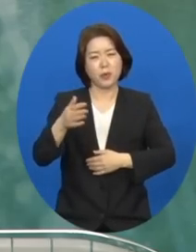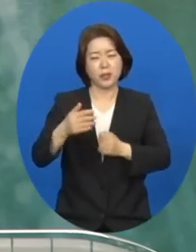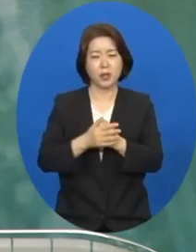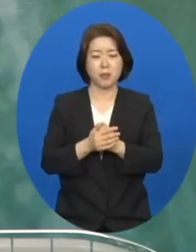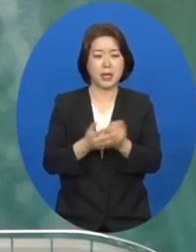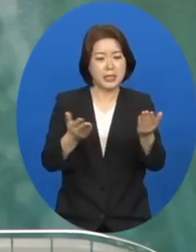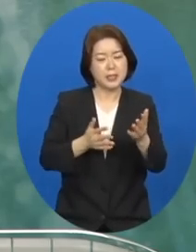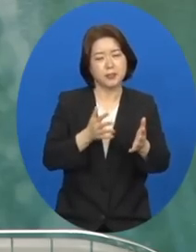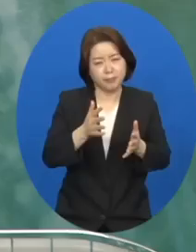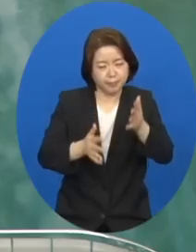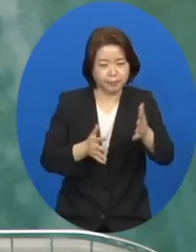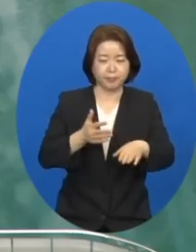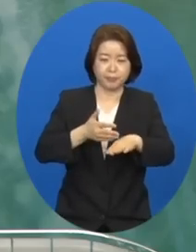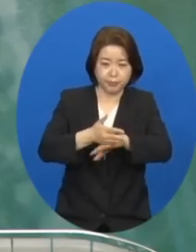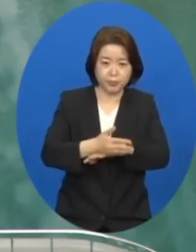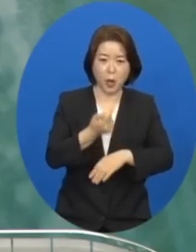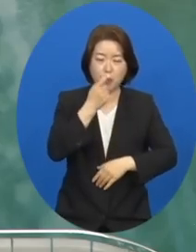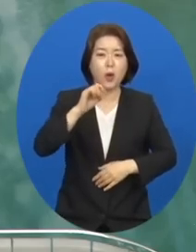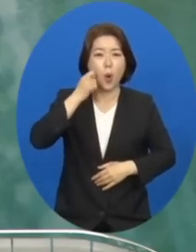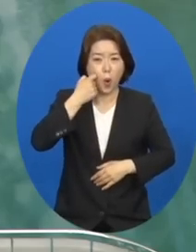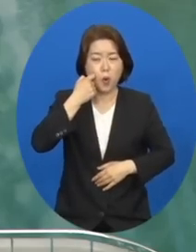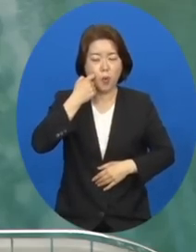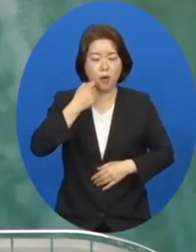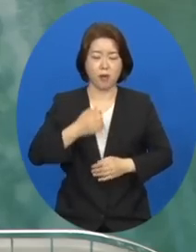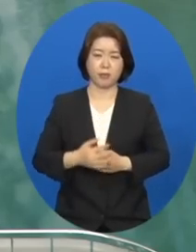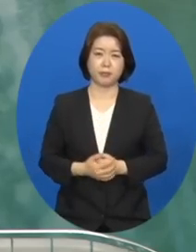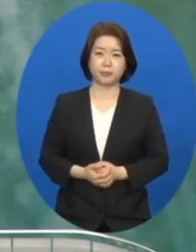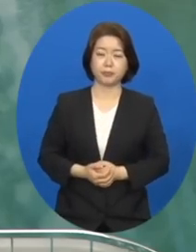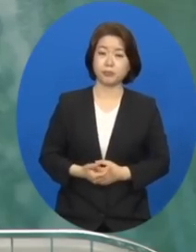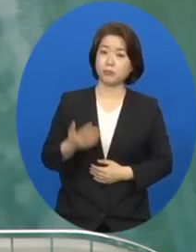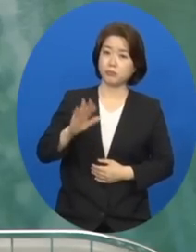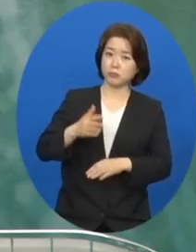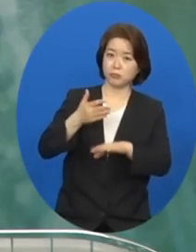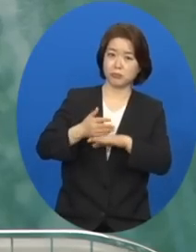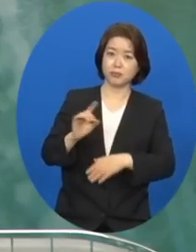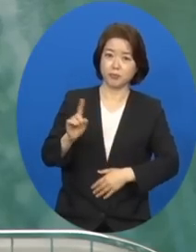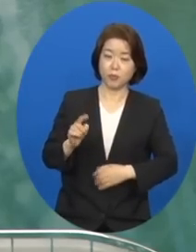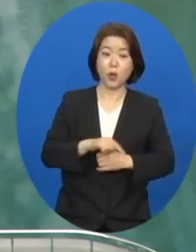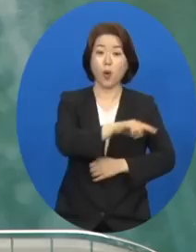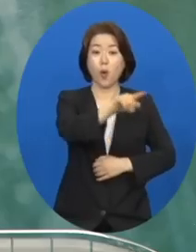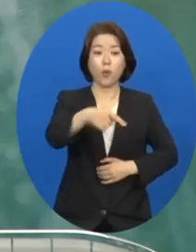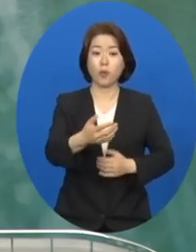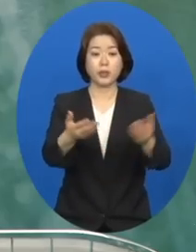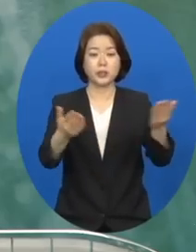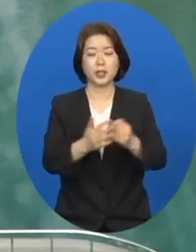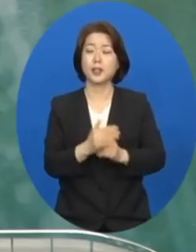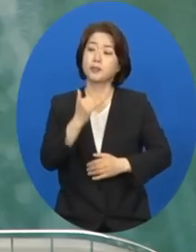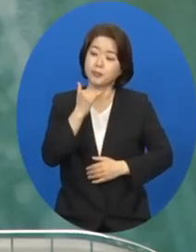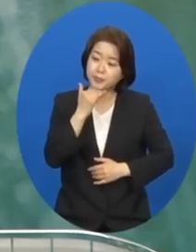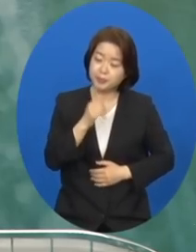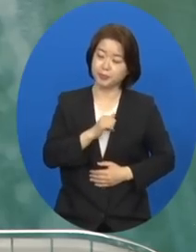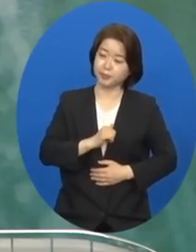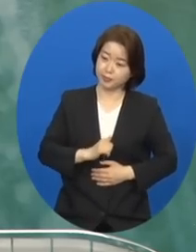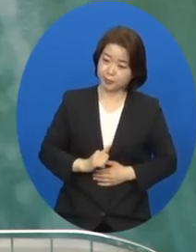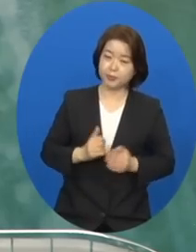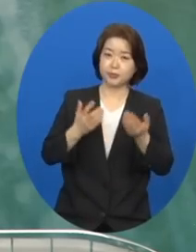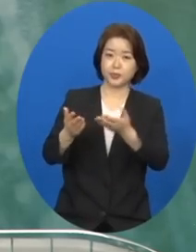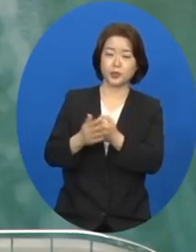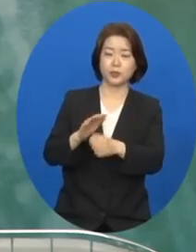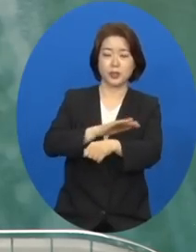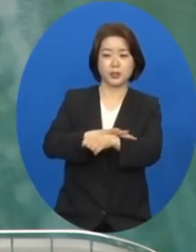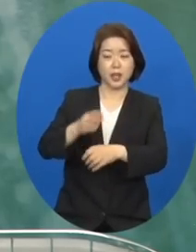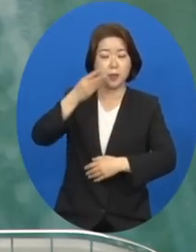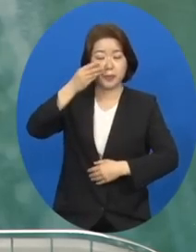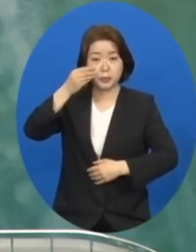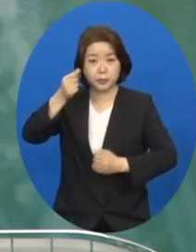또 배우는 것도 좀 어려웠습니다 전공 양 이다 보니까 근데 감사하게도 거기에 직원들의 기다려지고 자마 지고 해서 잘 적응을 하게